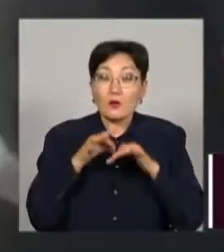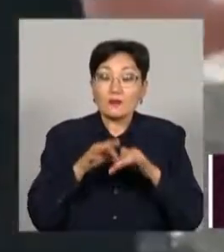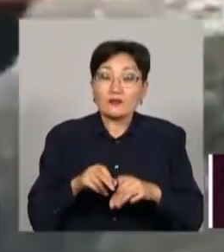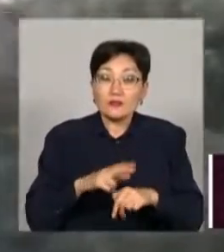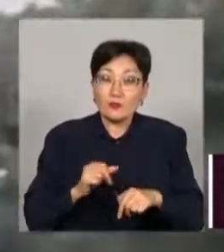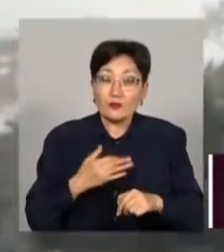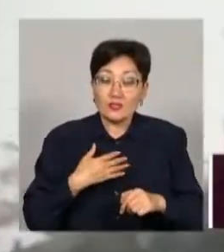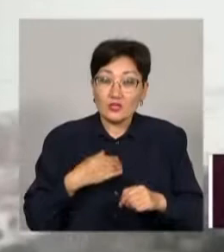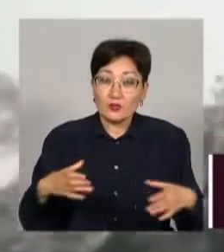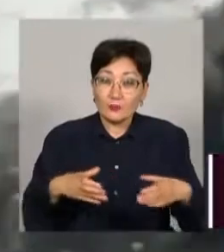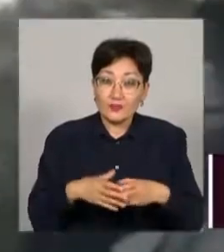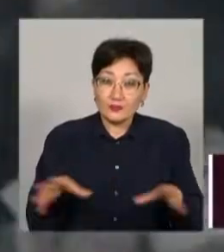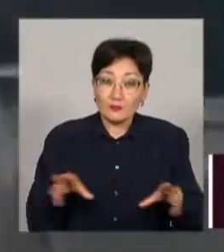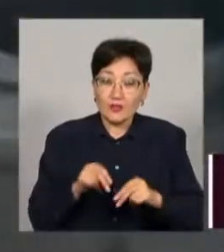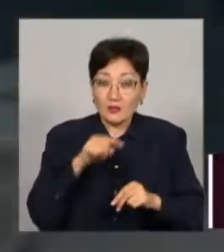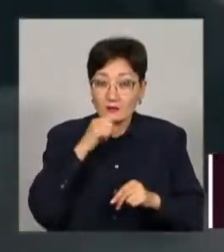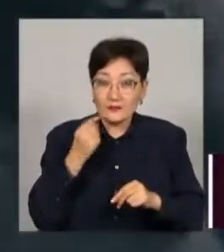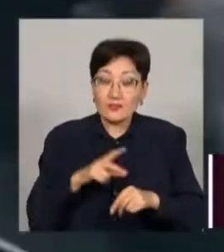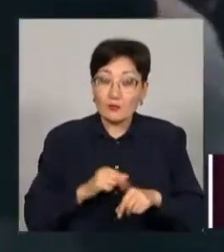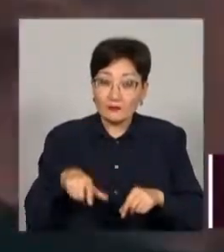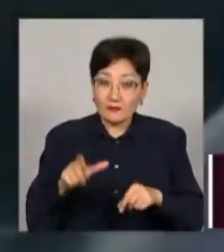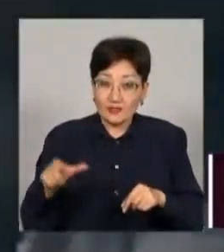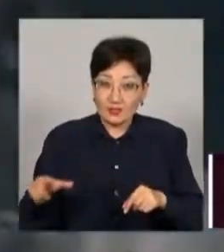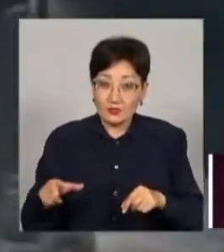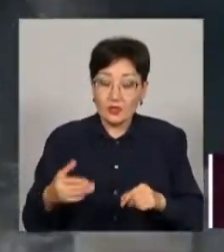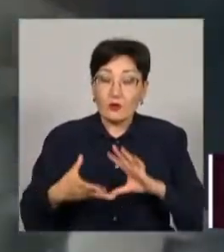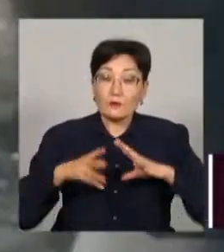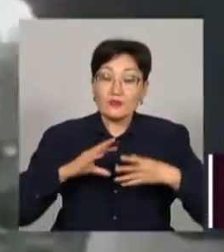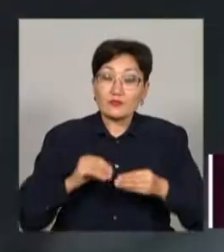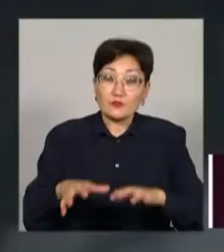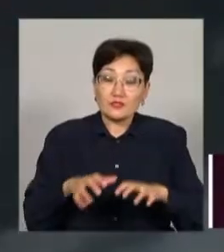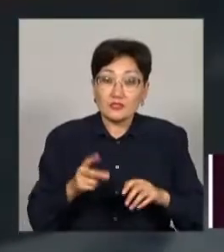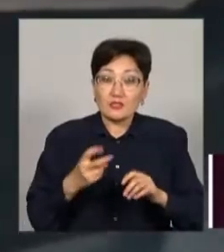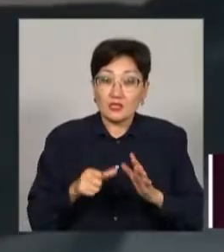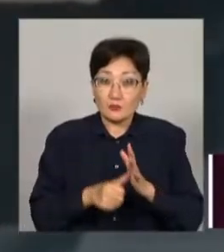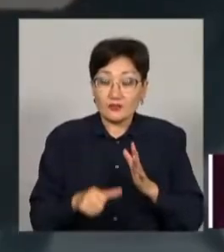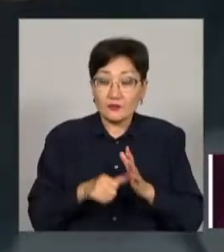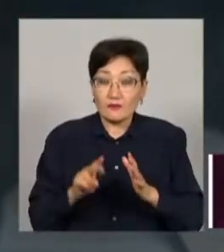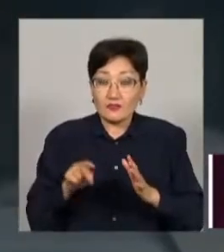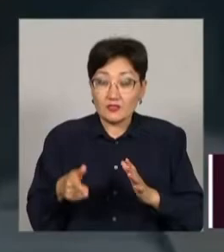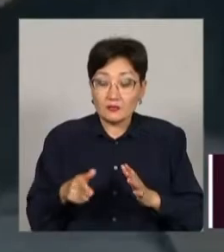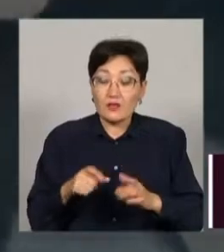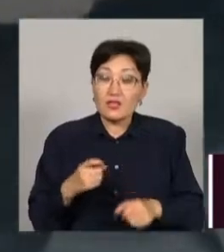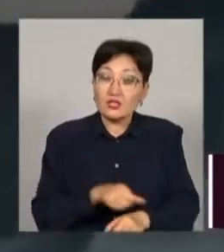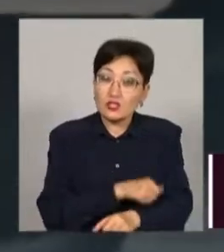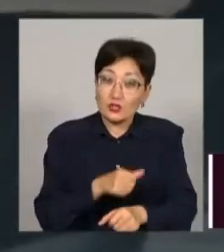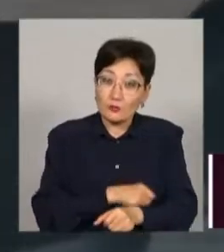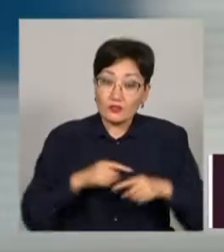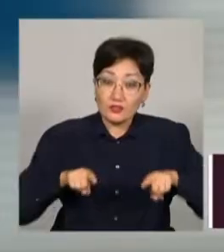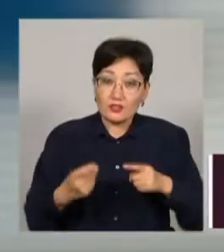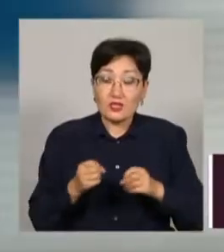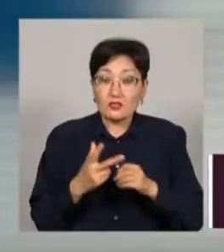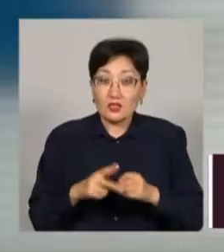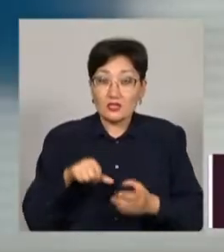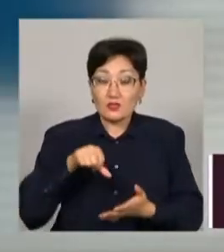наших силовых структур совместно с российскими правоохранителями. В результате изъято 260 килограммов синтетики, задержаны